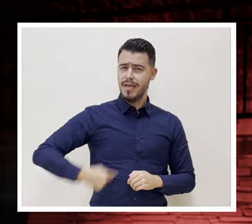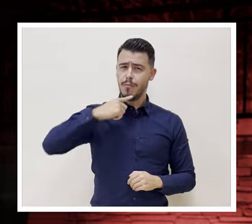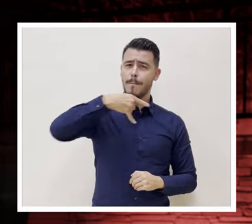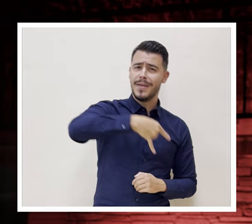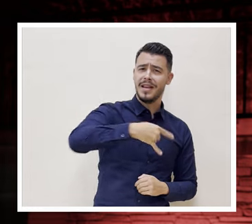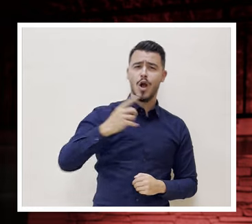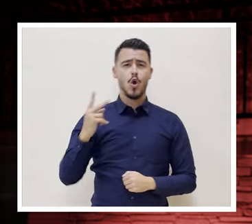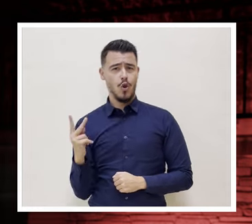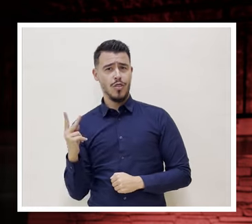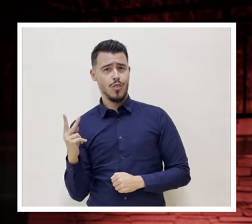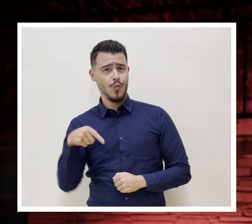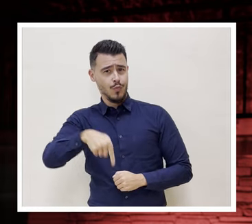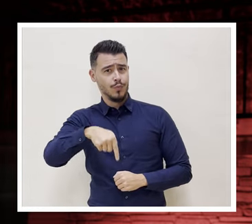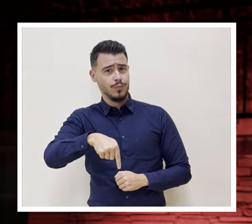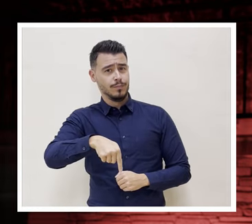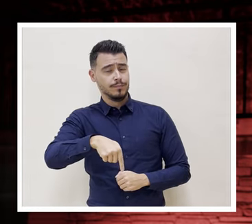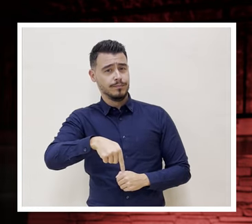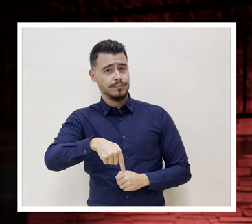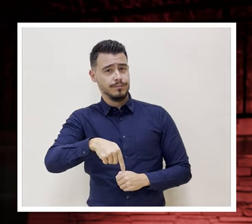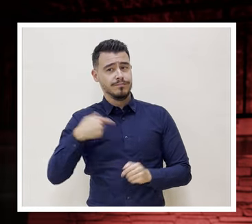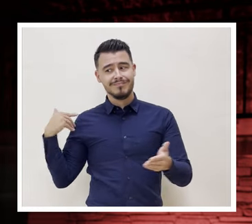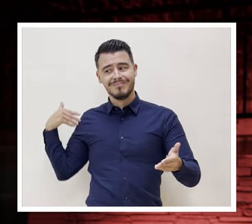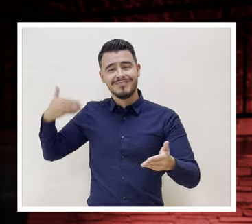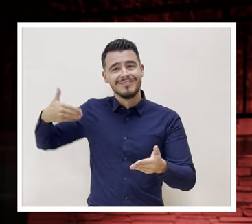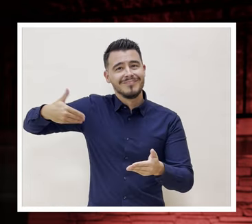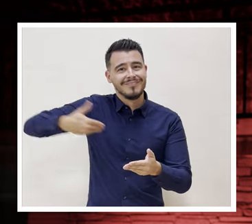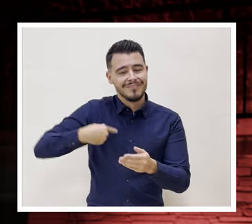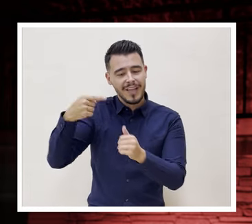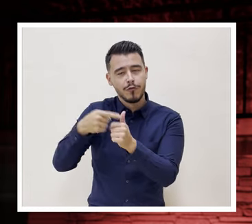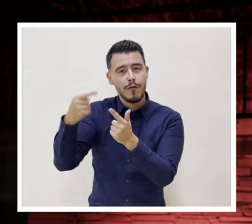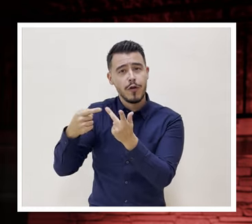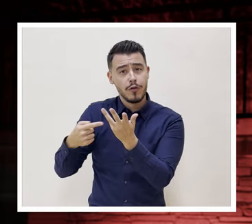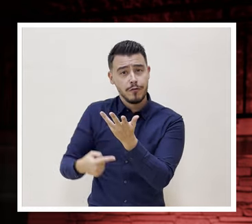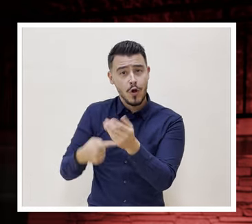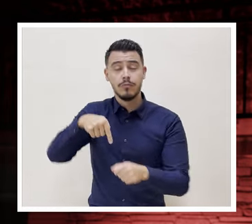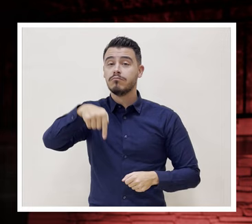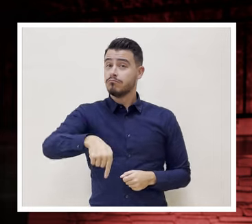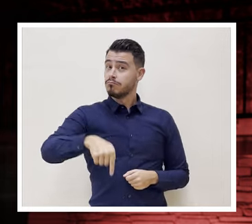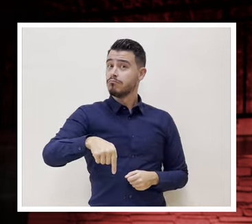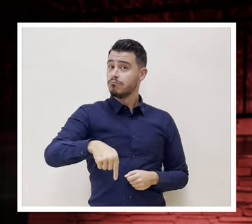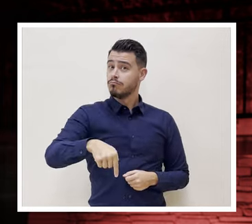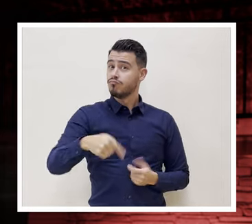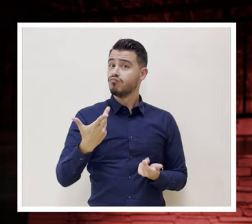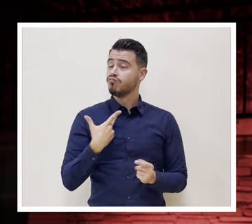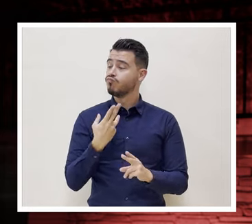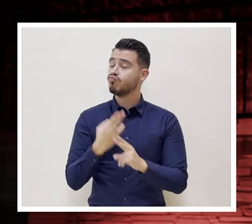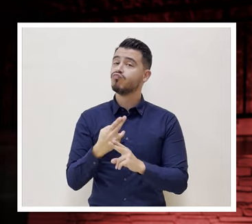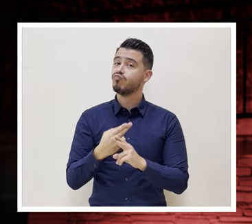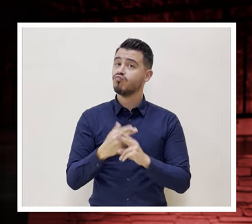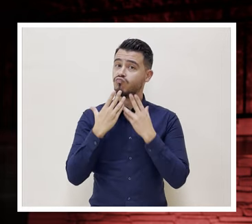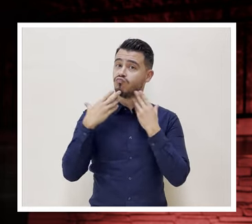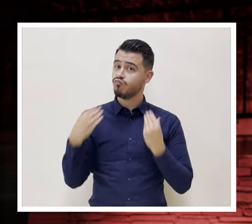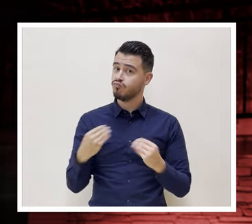όρια του Δήμου Πίδνας Κολυνδρού, εκτός από τα προαναφερθέντα, παρουσιάζεται στις μέρες μας